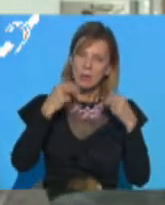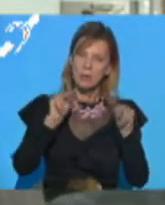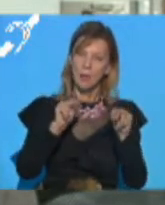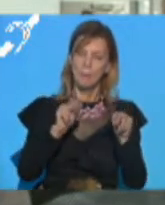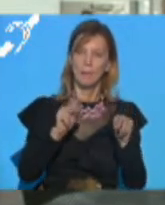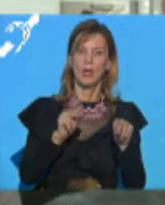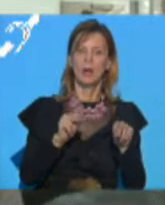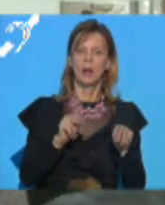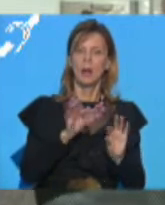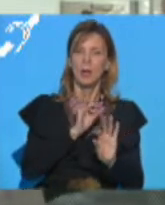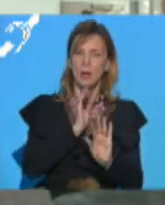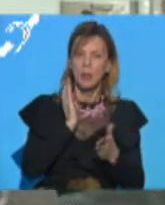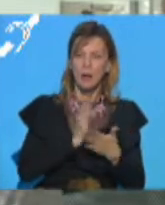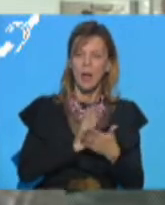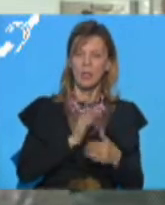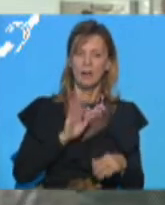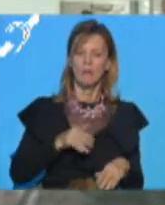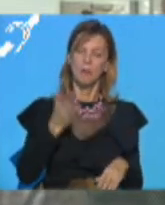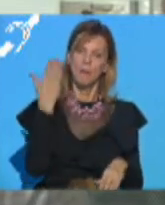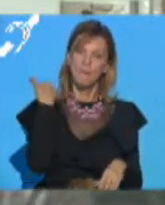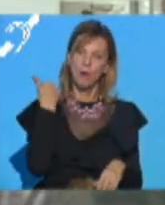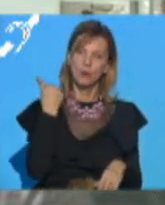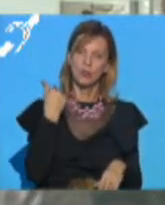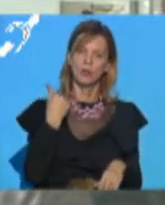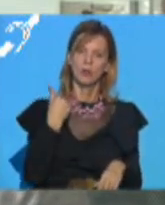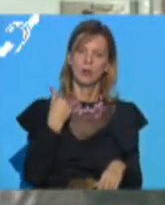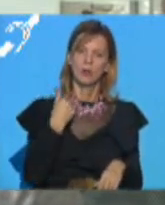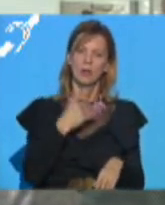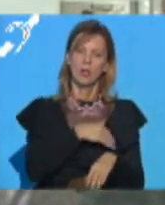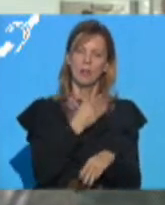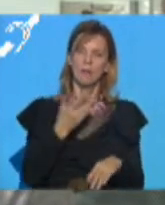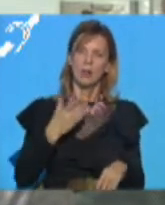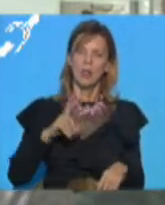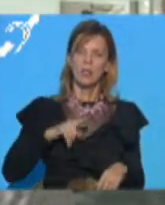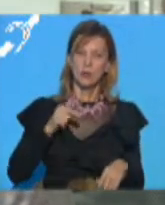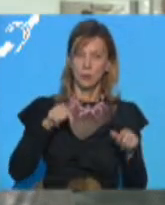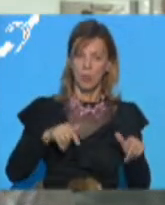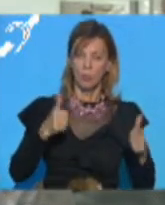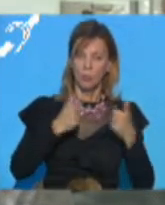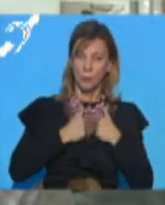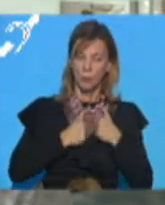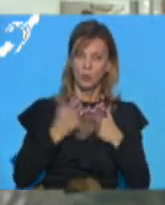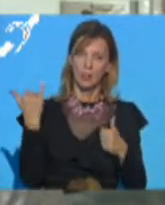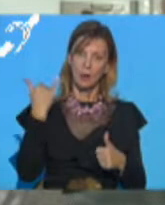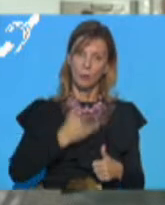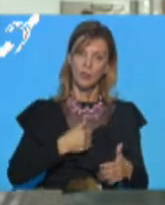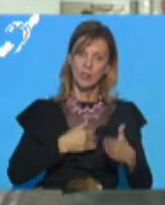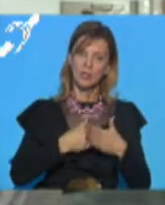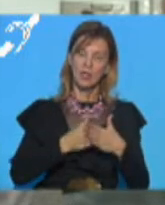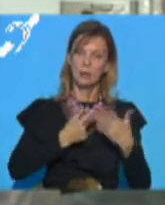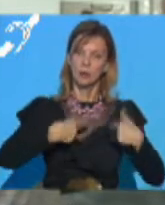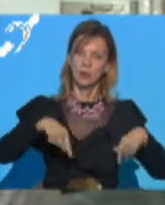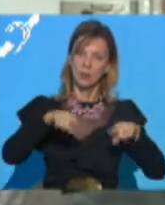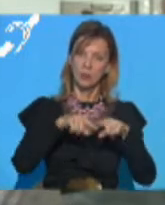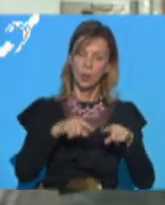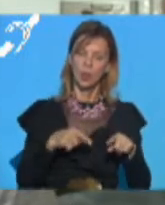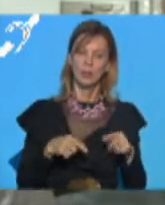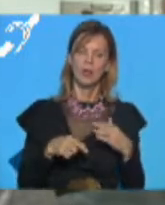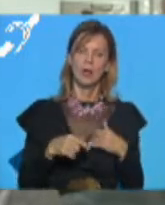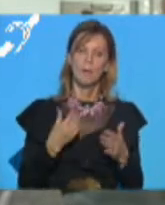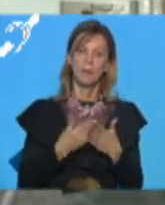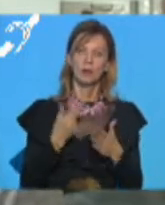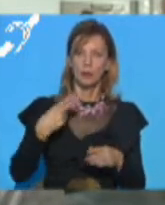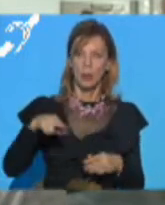concrete. Avem foști beneficiari care au devenit voluntari, care ni s-au alăturat în eforturile